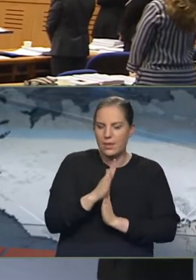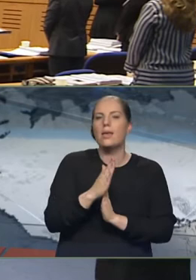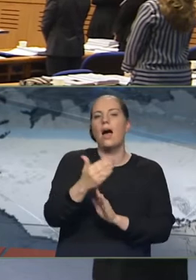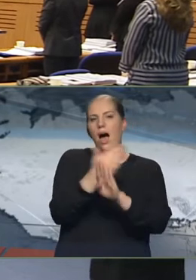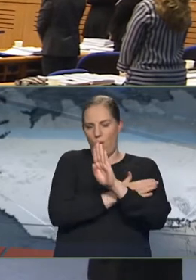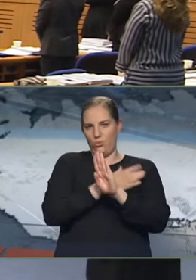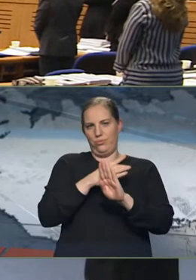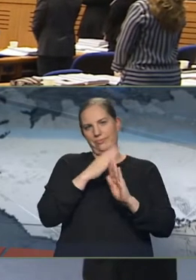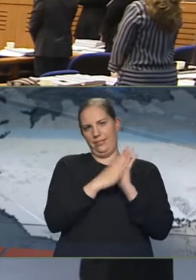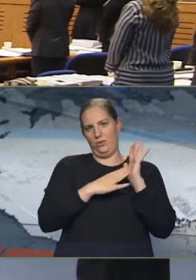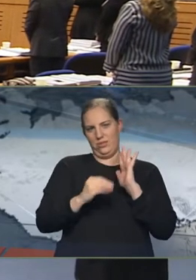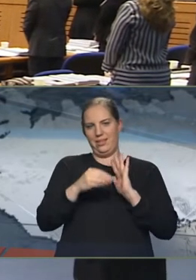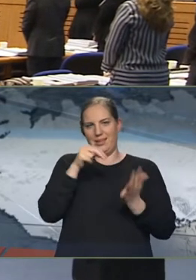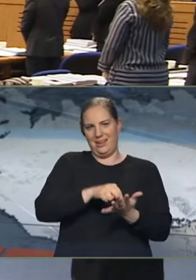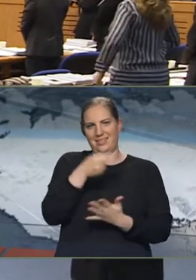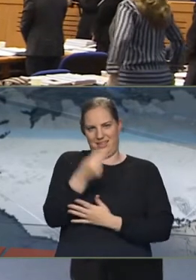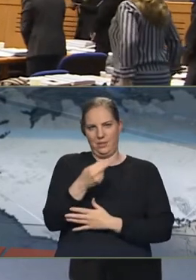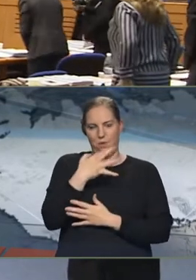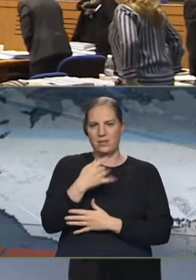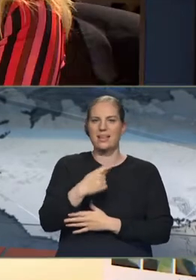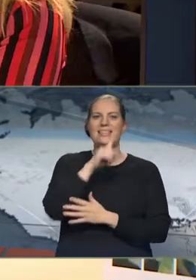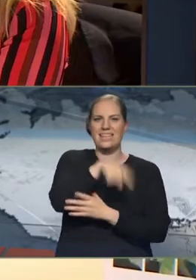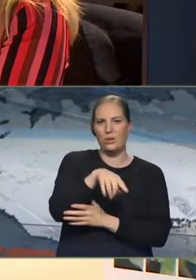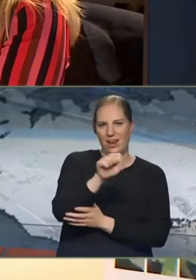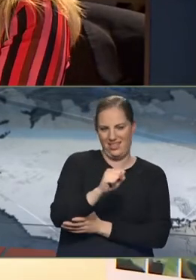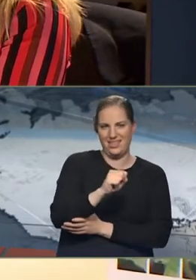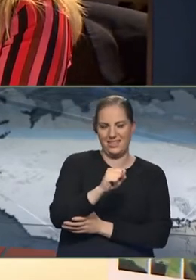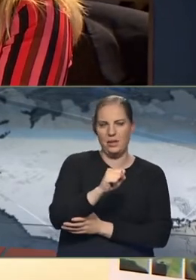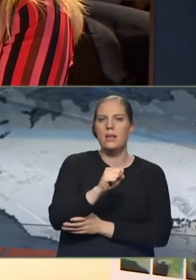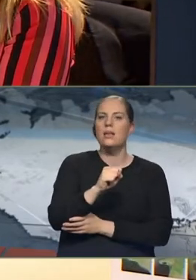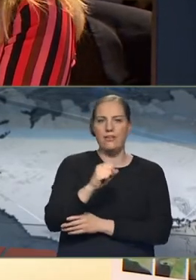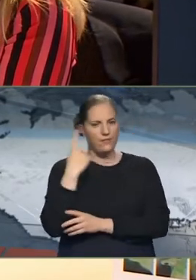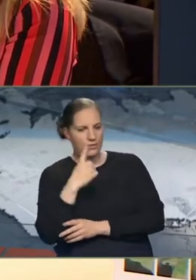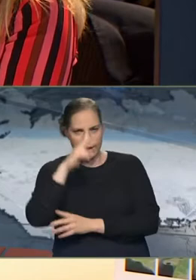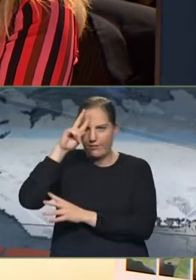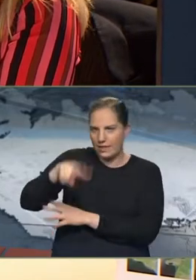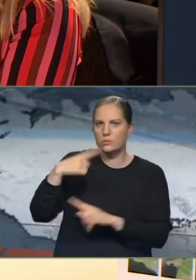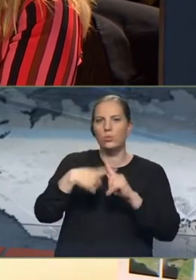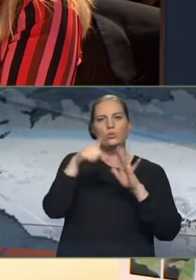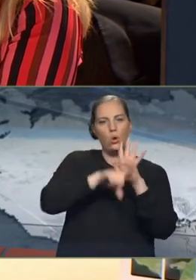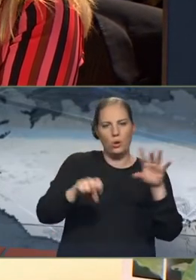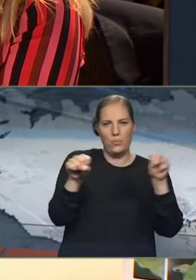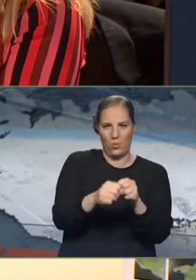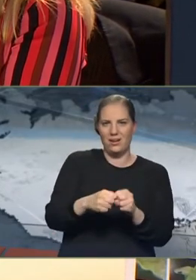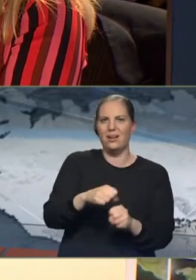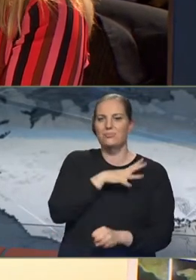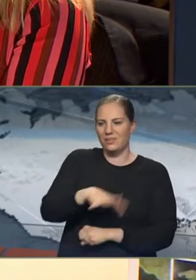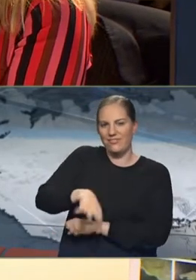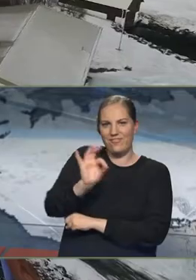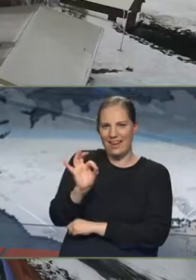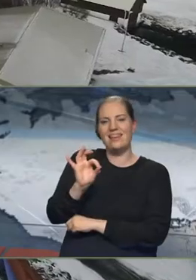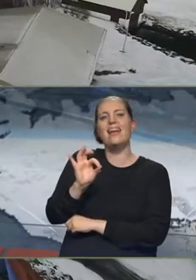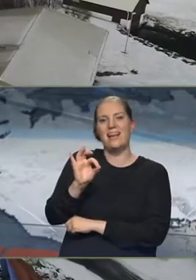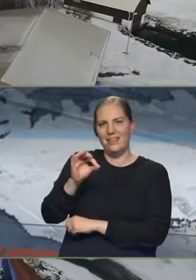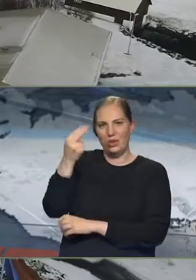dómstólseins í landsréttamálinu og taldi að Sigriður Andersen hefði hunsað viðvaranir og brotið lög við skipun dómarar í landsrétt